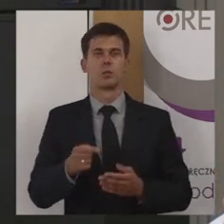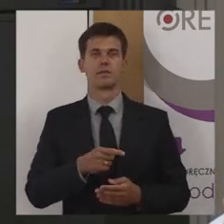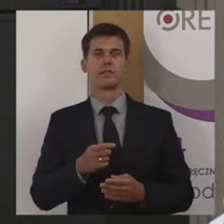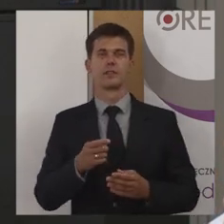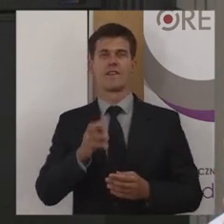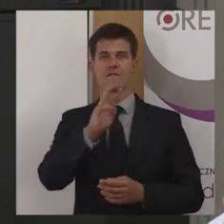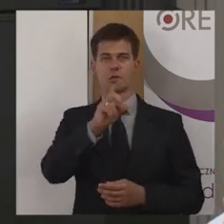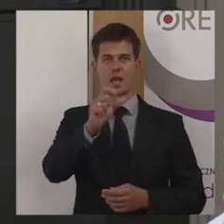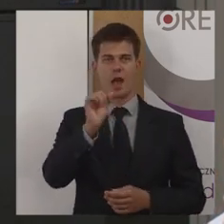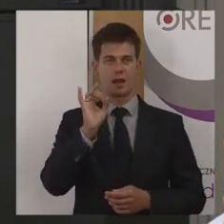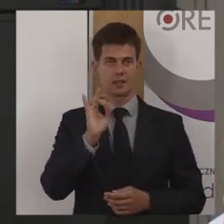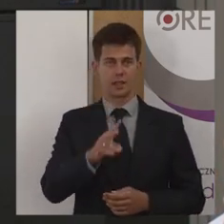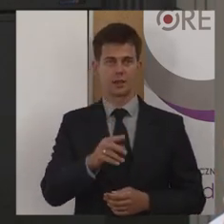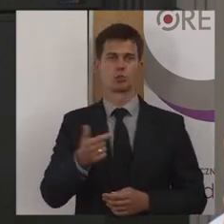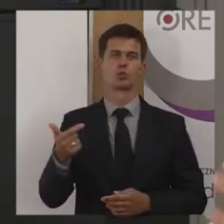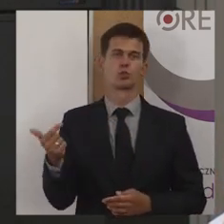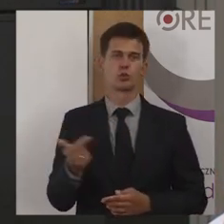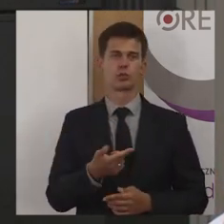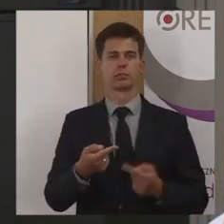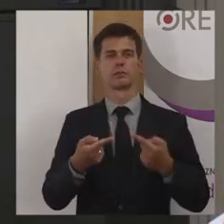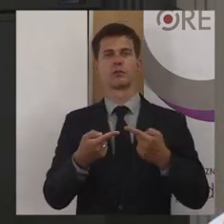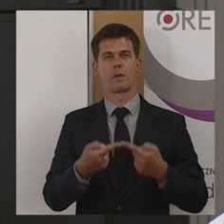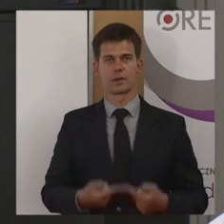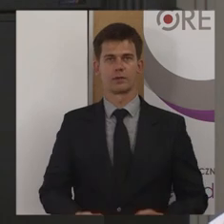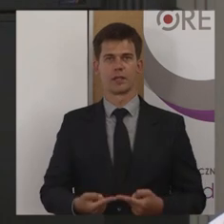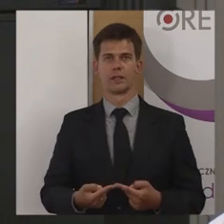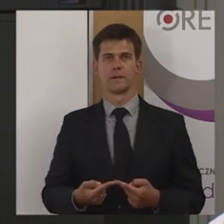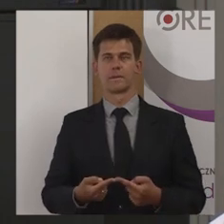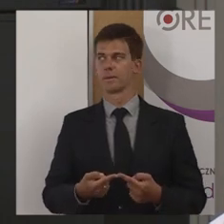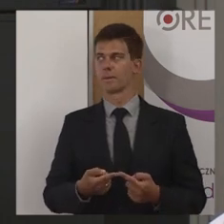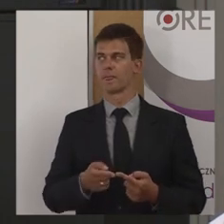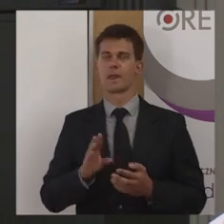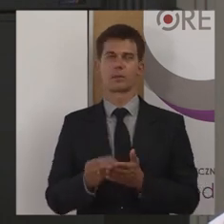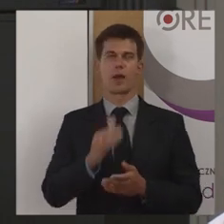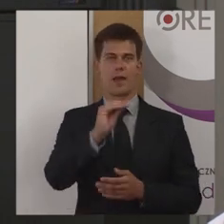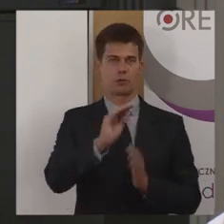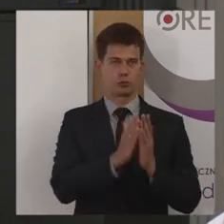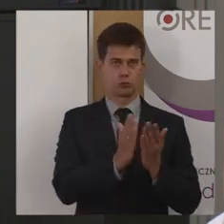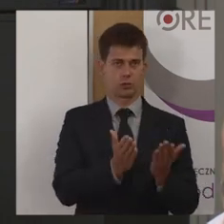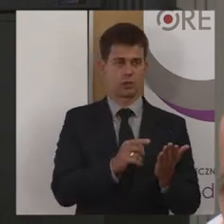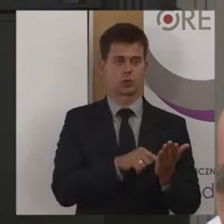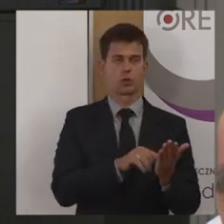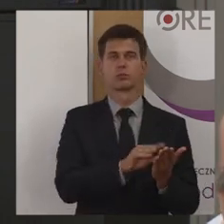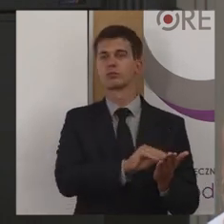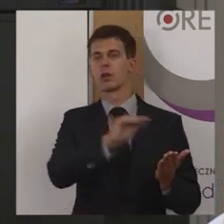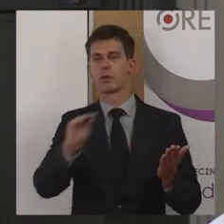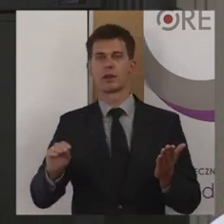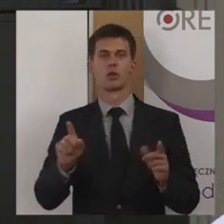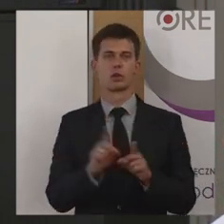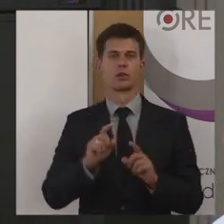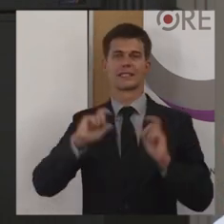daje WCAG, czy w tym przypadku zastosowane w e-podręczniku, jak on się przekłada na